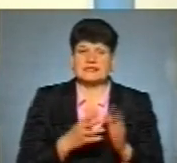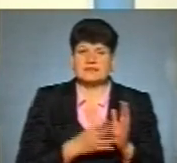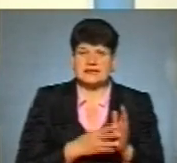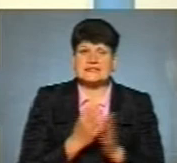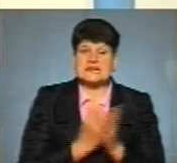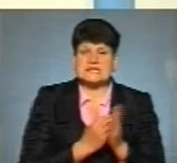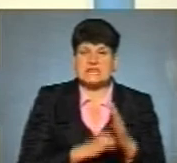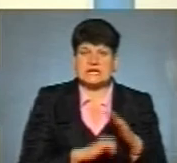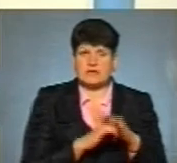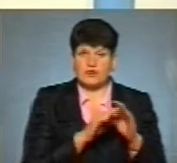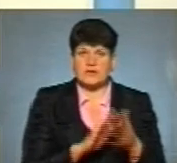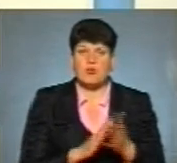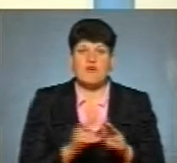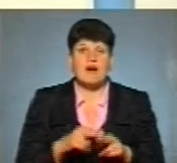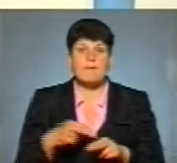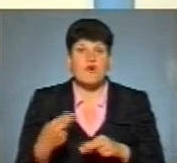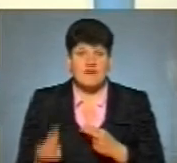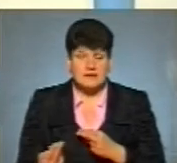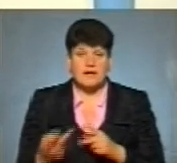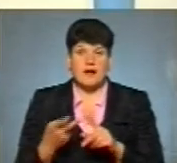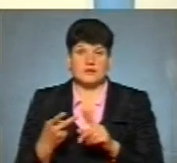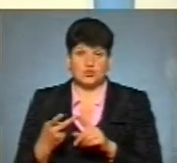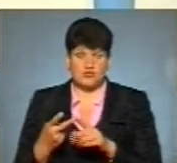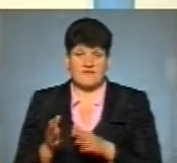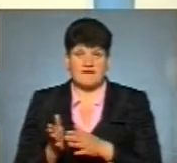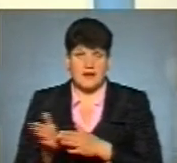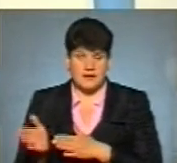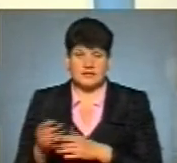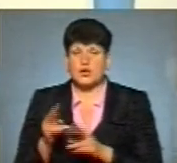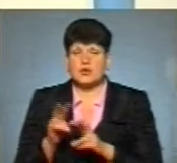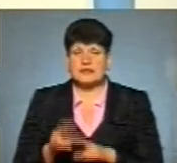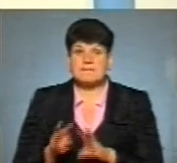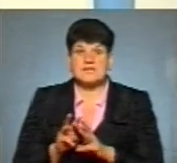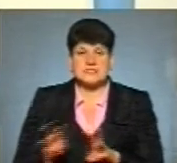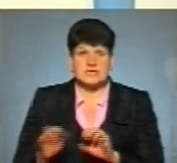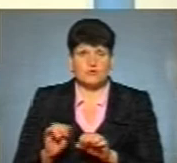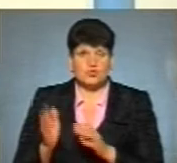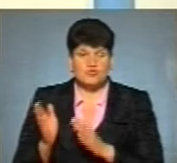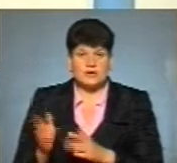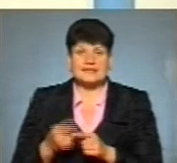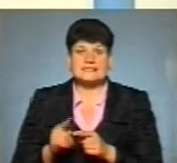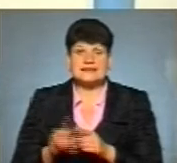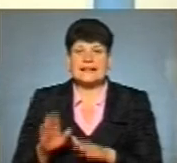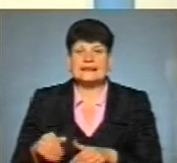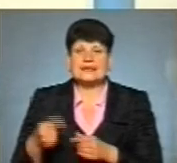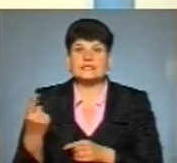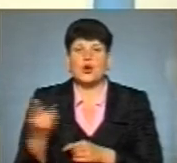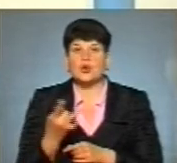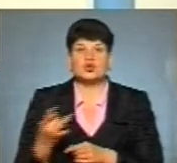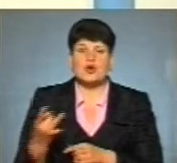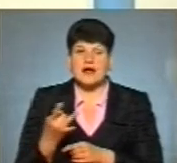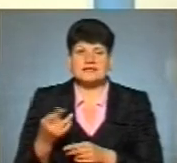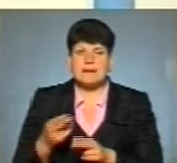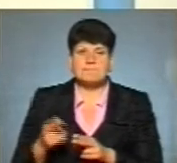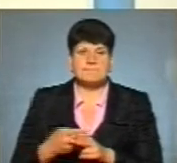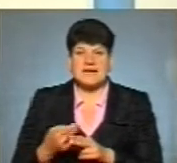резервного фонду на умовах повернення, а другий варіант, який на сьогоднішній день розглядається міністерством і урядом, все ж таки дати одноразову на